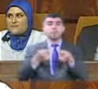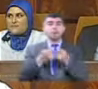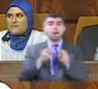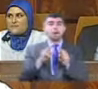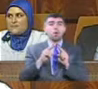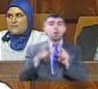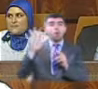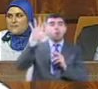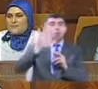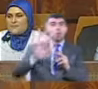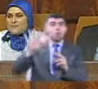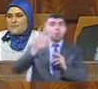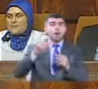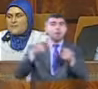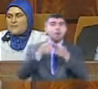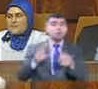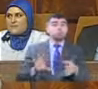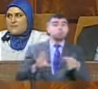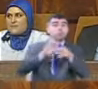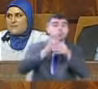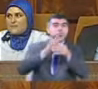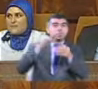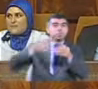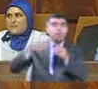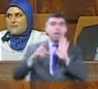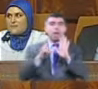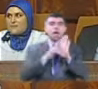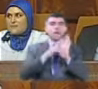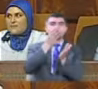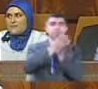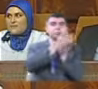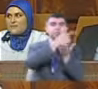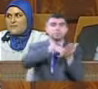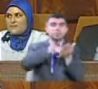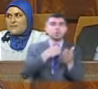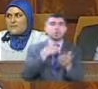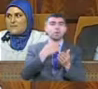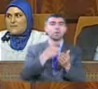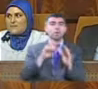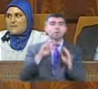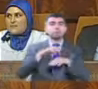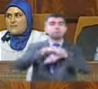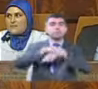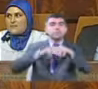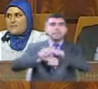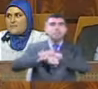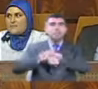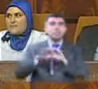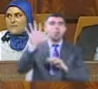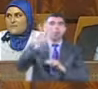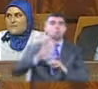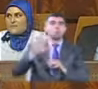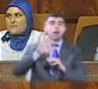الأوروبية على صفة شريك من أجل الديمقراطية مع مجلس أوروبا في يونيو 2011، إضافة